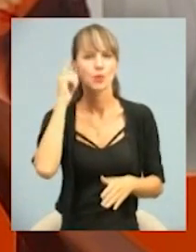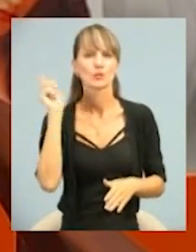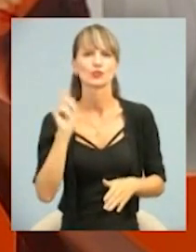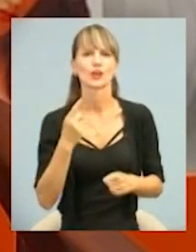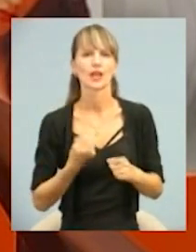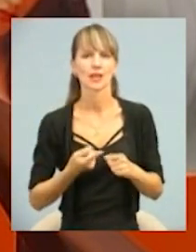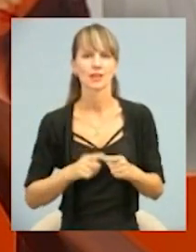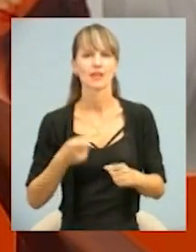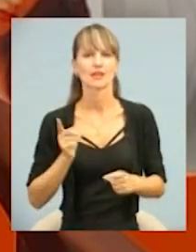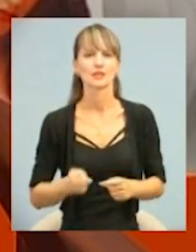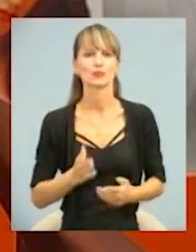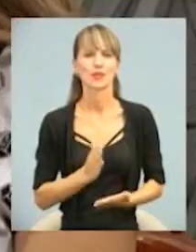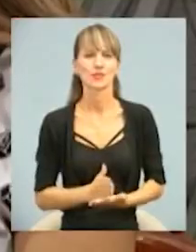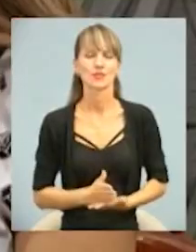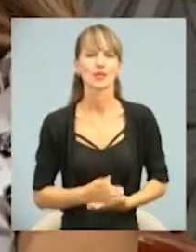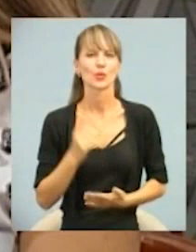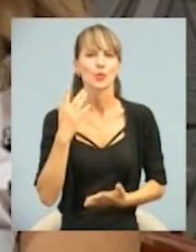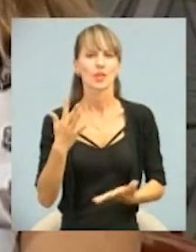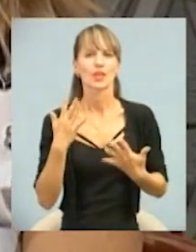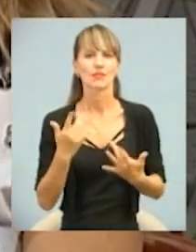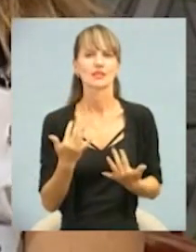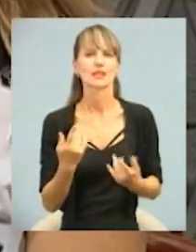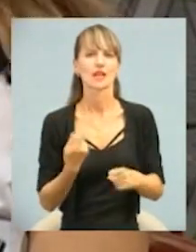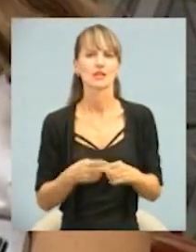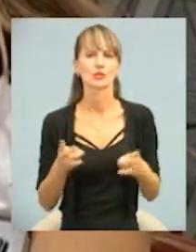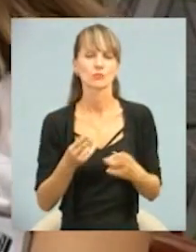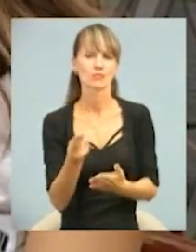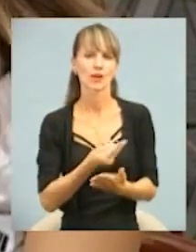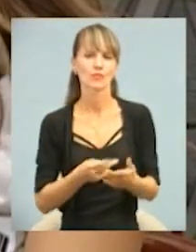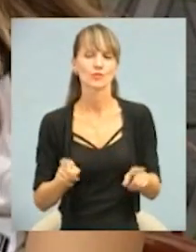що це і насправді. От уяви собі, да, скільки це треба